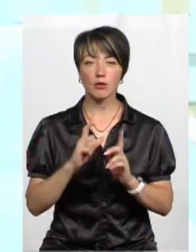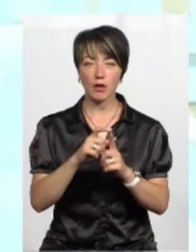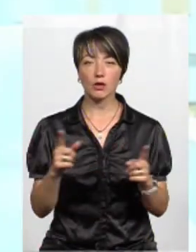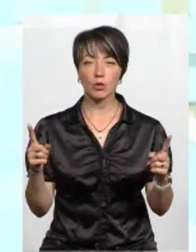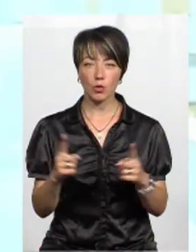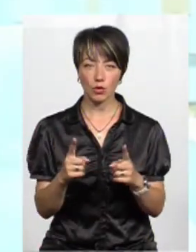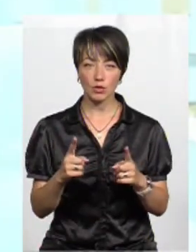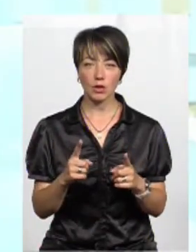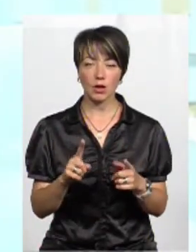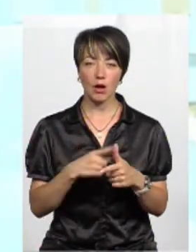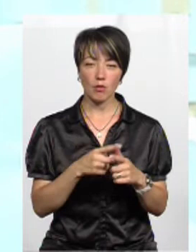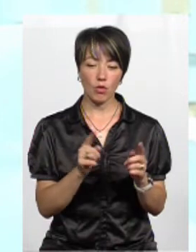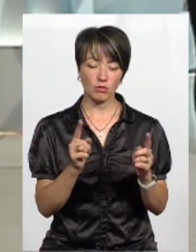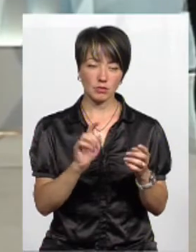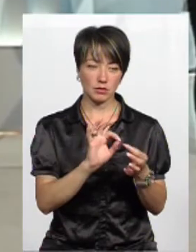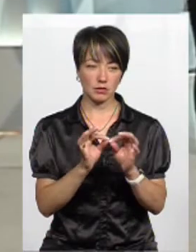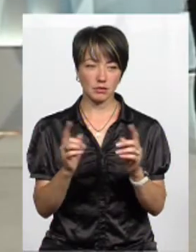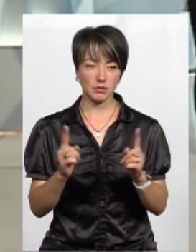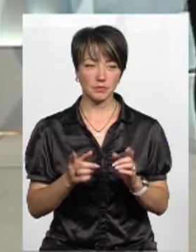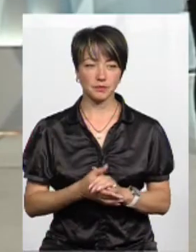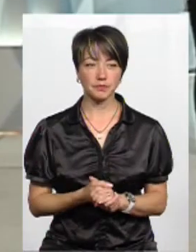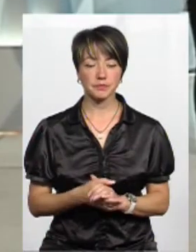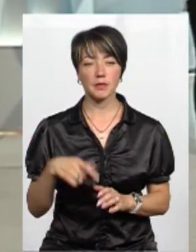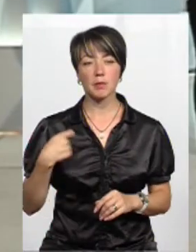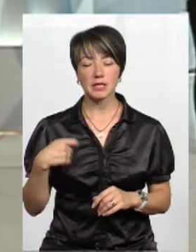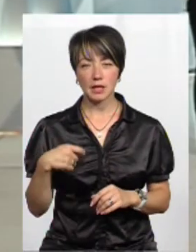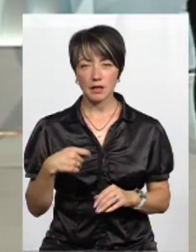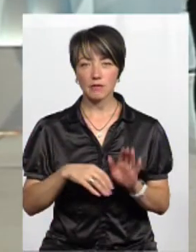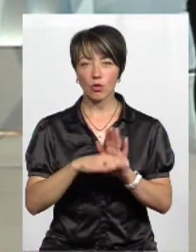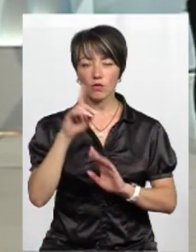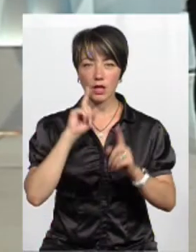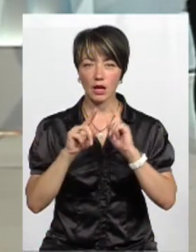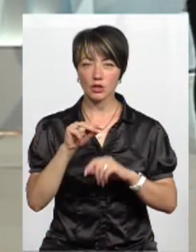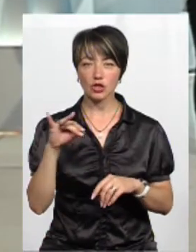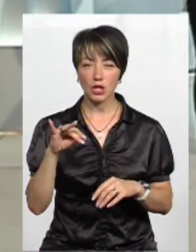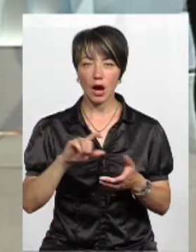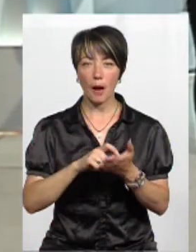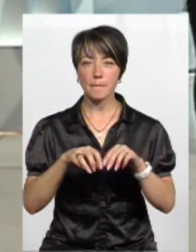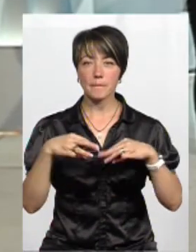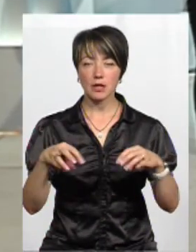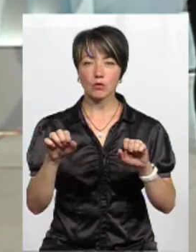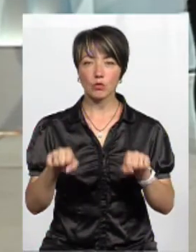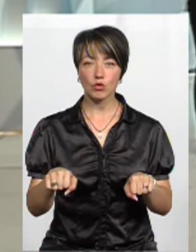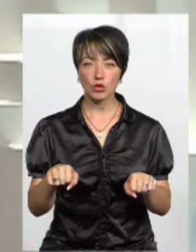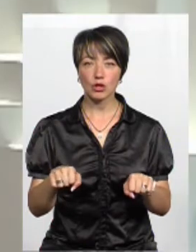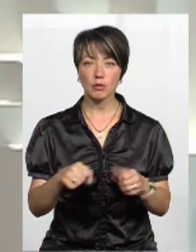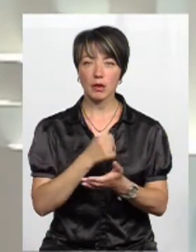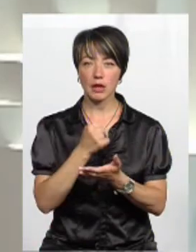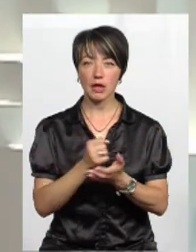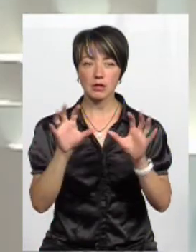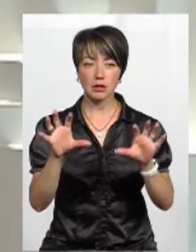відповідати одним словом або словосполученням. Президент, Верховна Рада чи Кабмін може прийняти